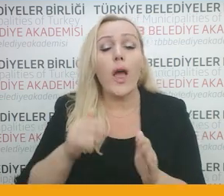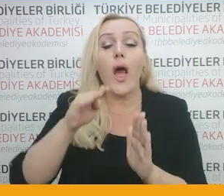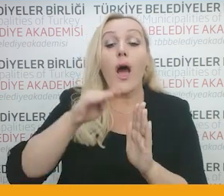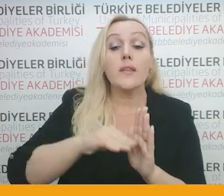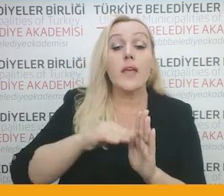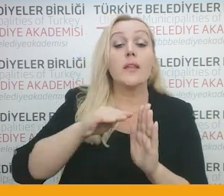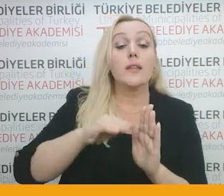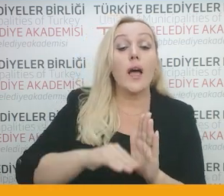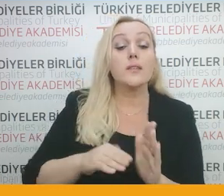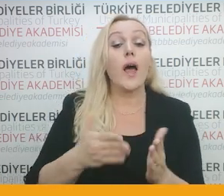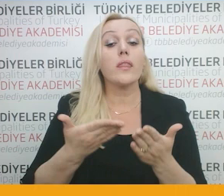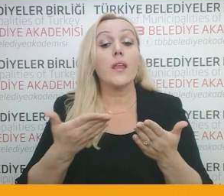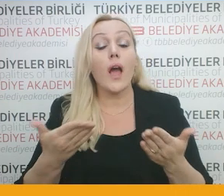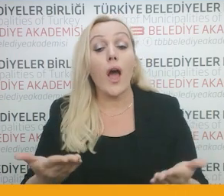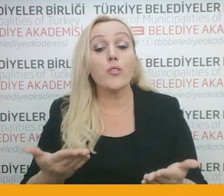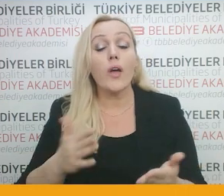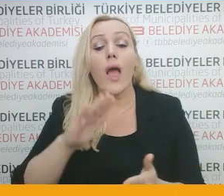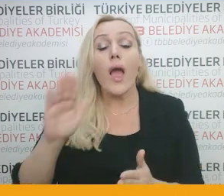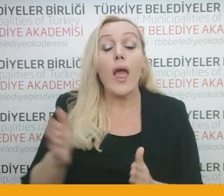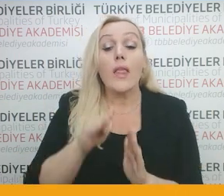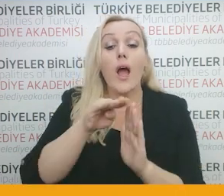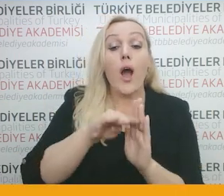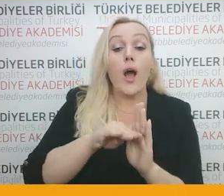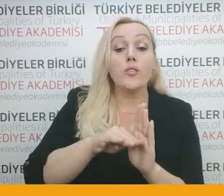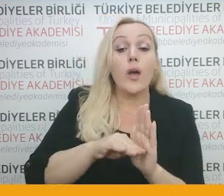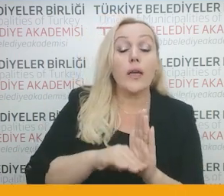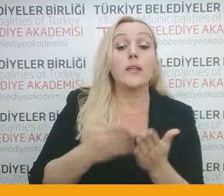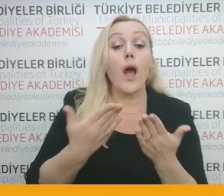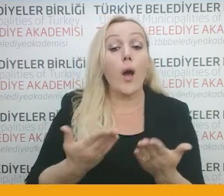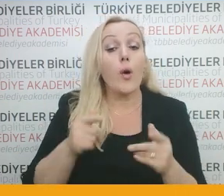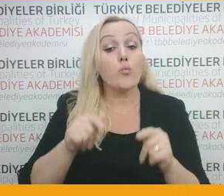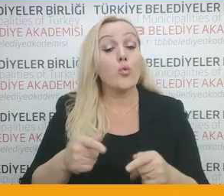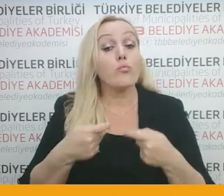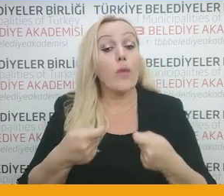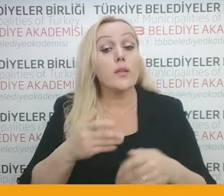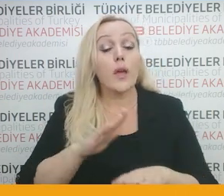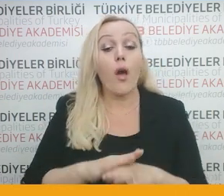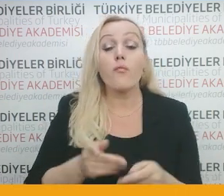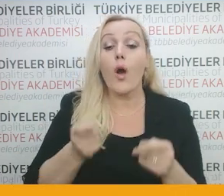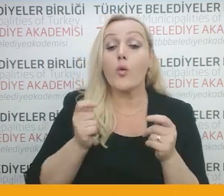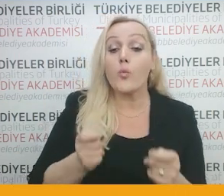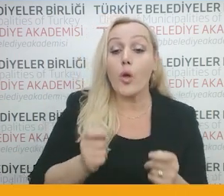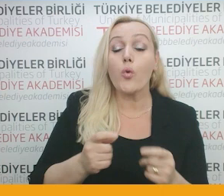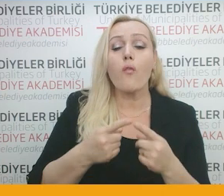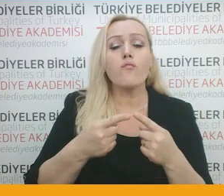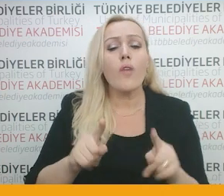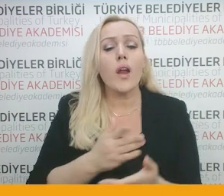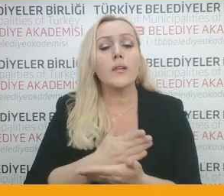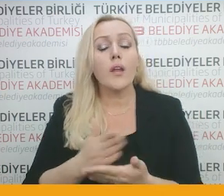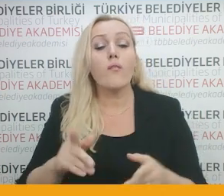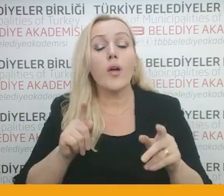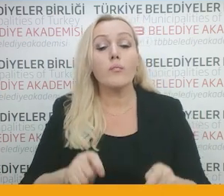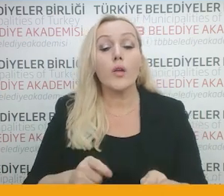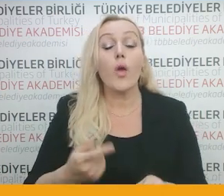azalttık ancak minimuma getirdik. Bu giderleri yapmak zorundayız. Hala fark devam ediyor. Ne yapıyoruz?